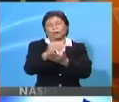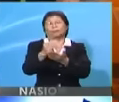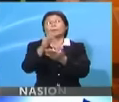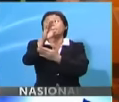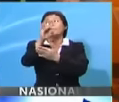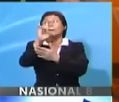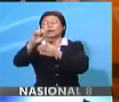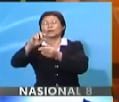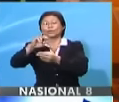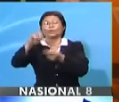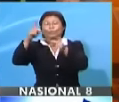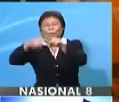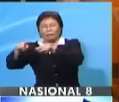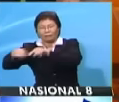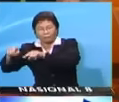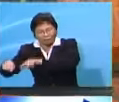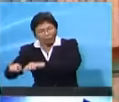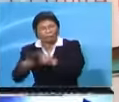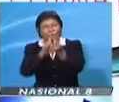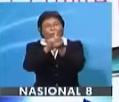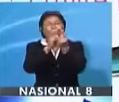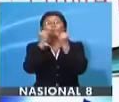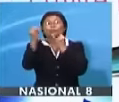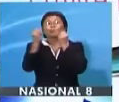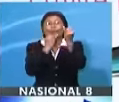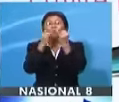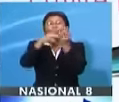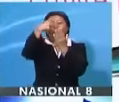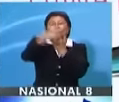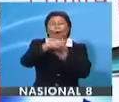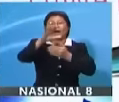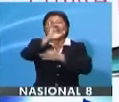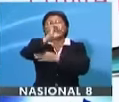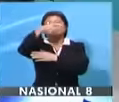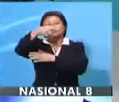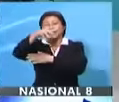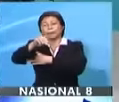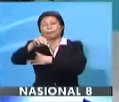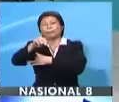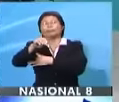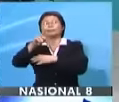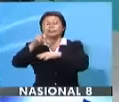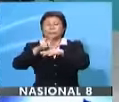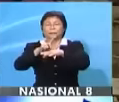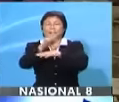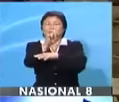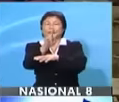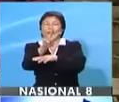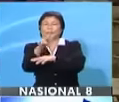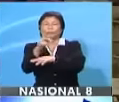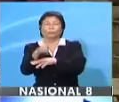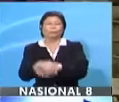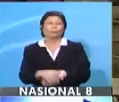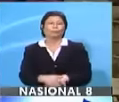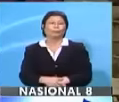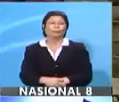biodiversiti. Muhammad Nawawi ditemu bual dalam program Selamat Pagi Malaysia di TV1.